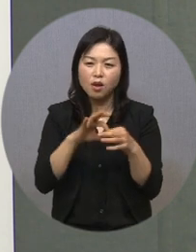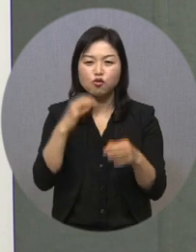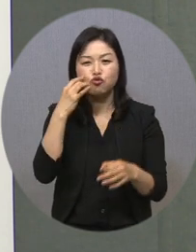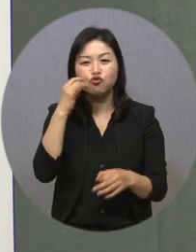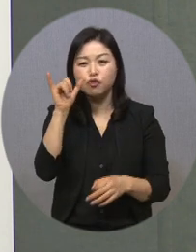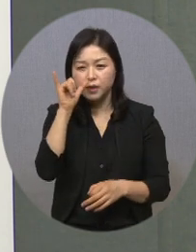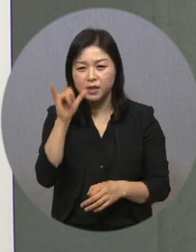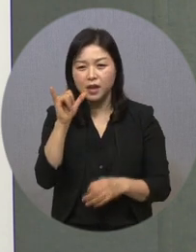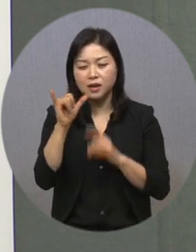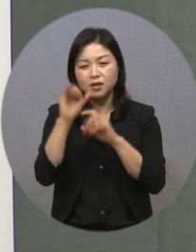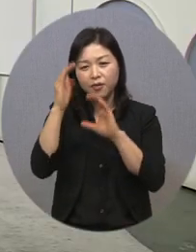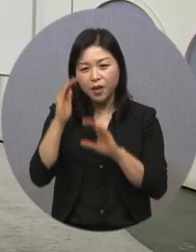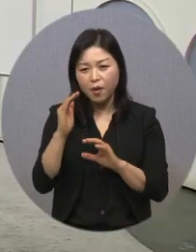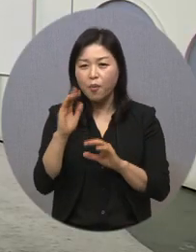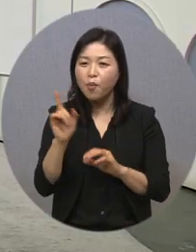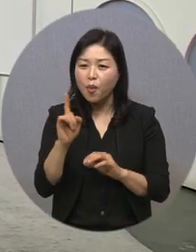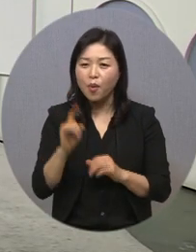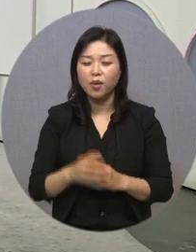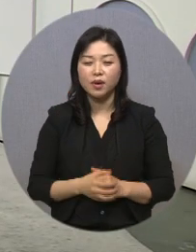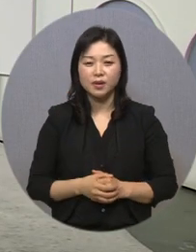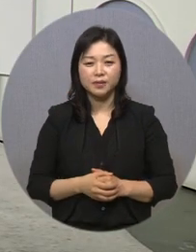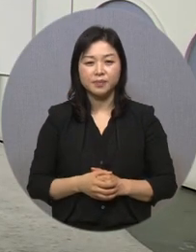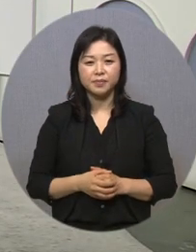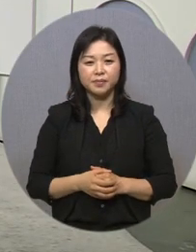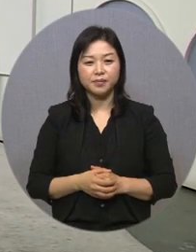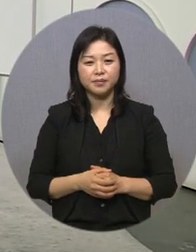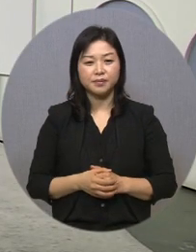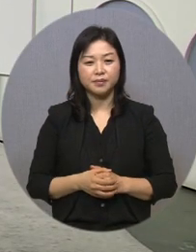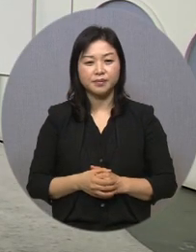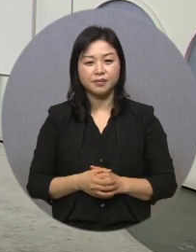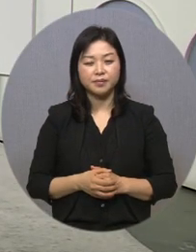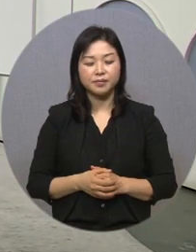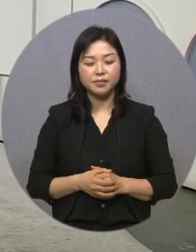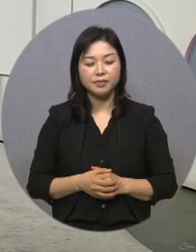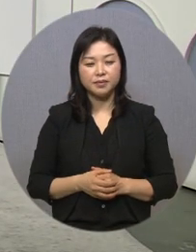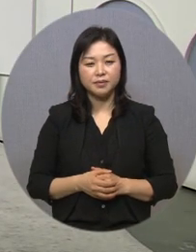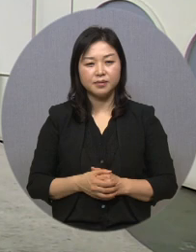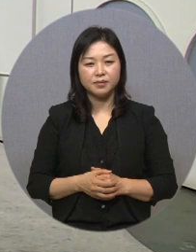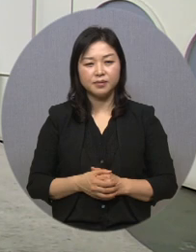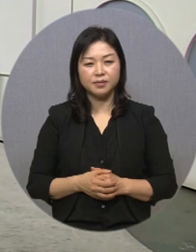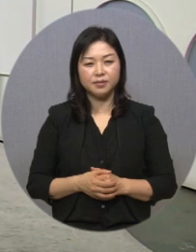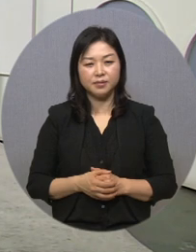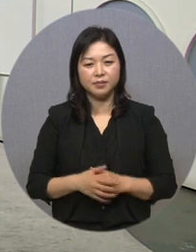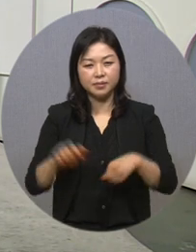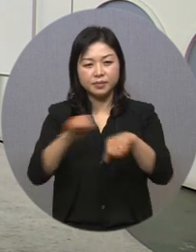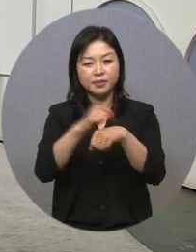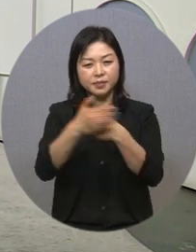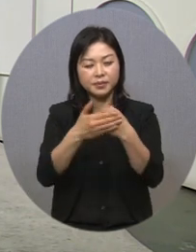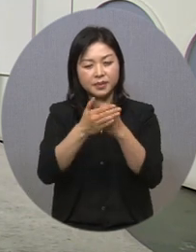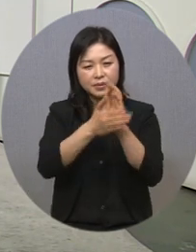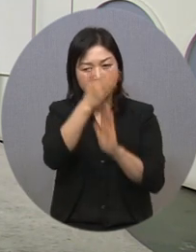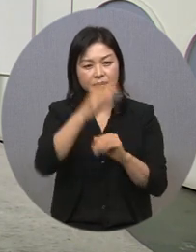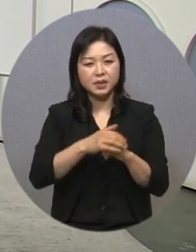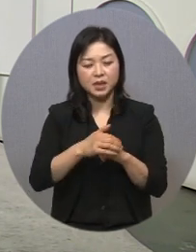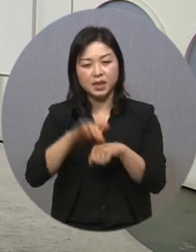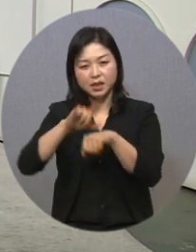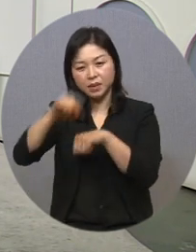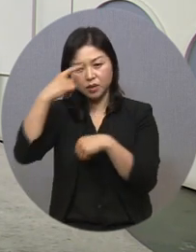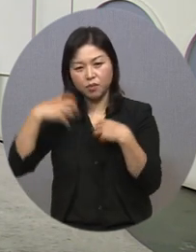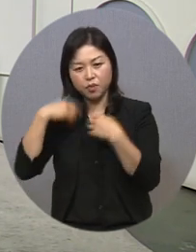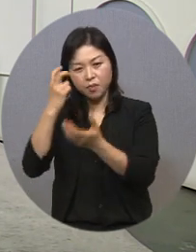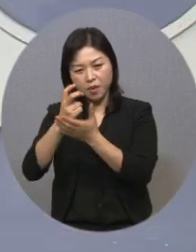뭐 그런 내용이 있습니까? 네, 지금 이 특례시의 그 지방자치법에